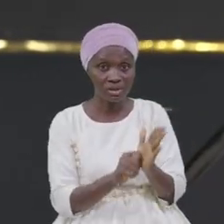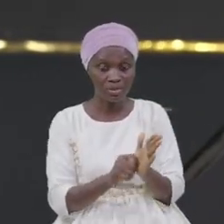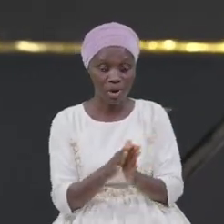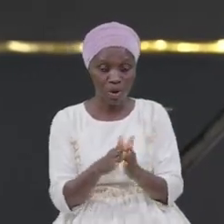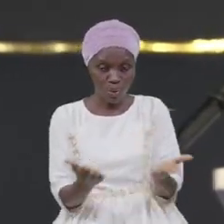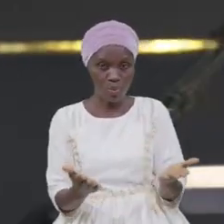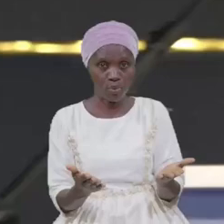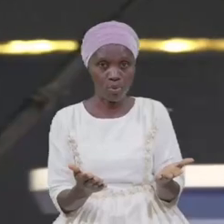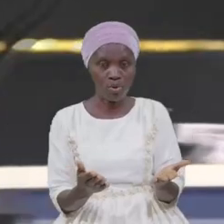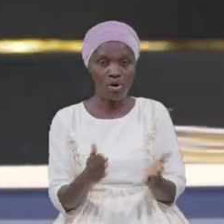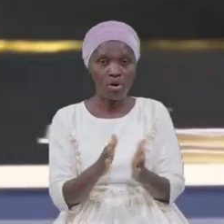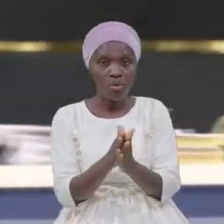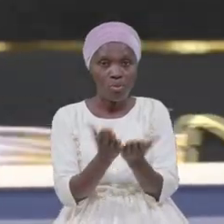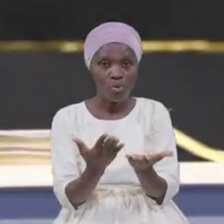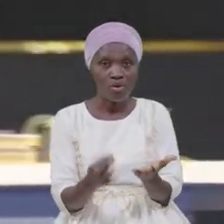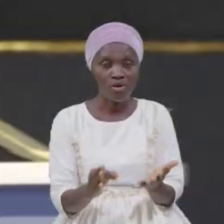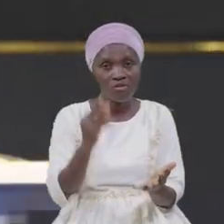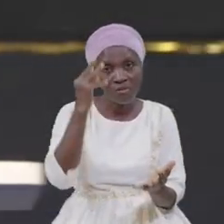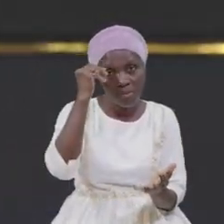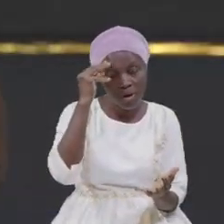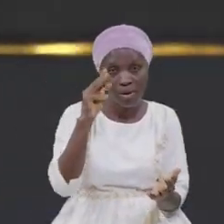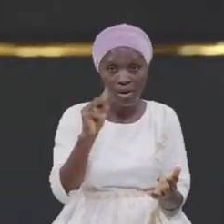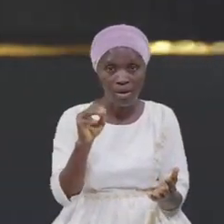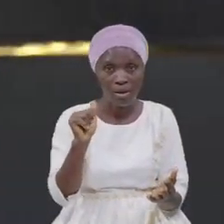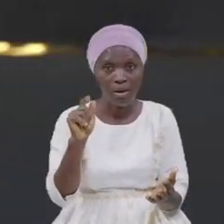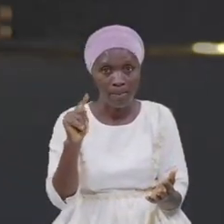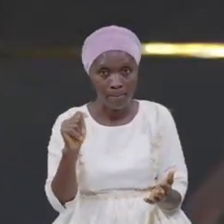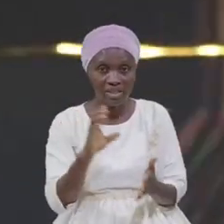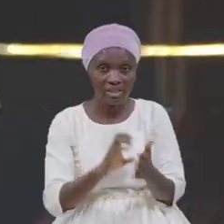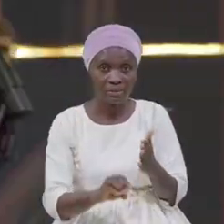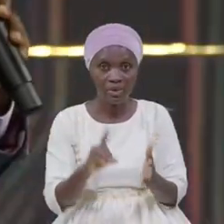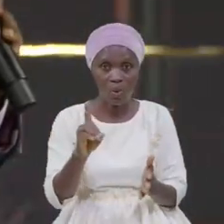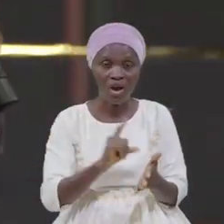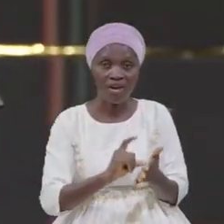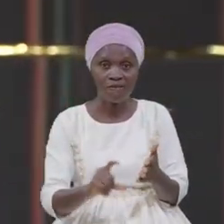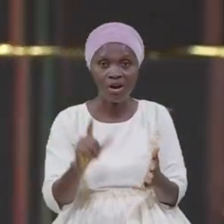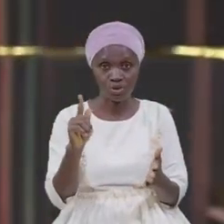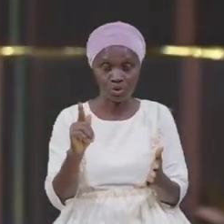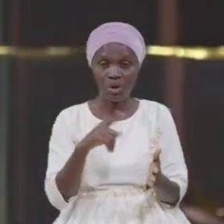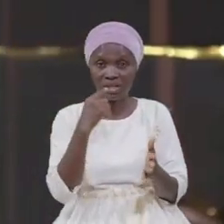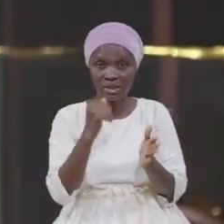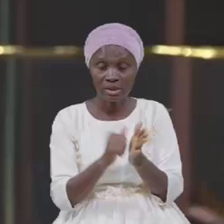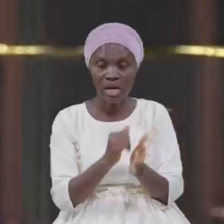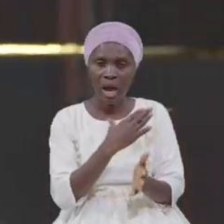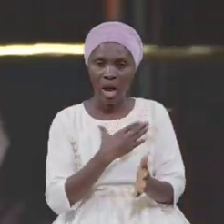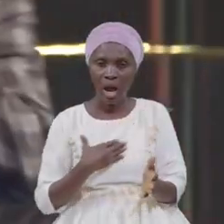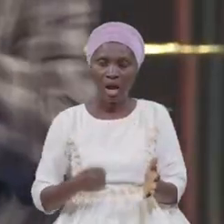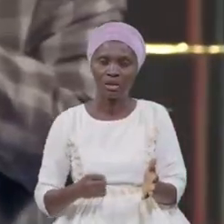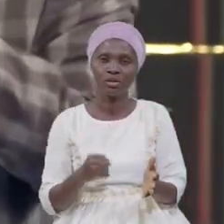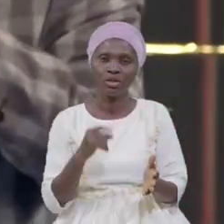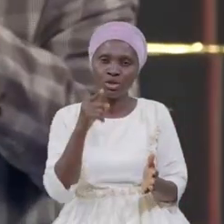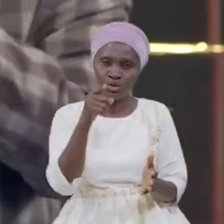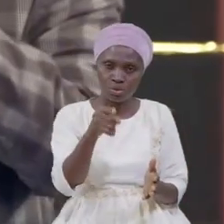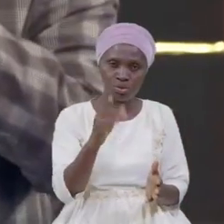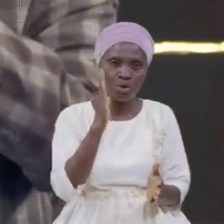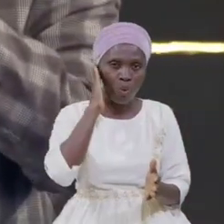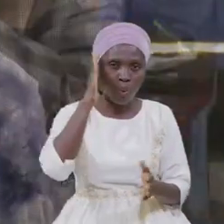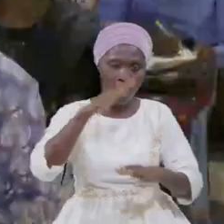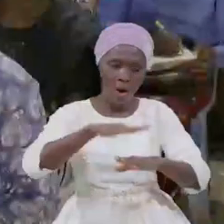en Matthieu au chapitre 1, verset 21, et dit, et tu l'appelleras du nom